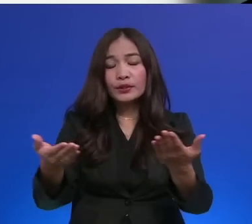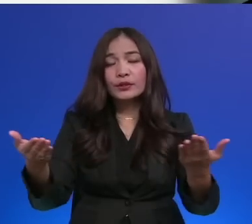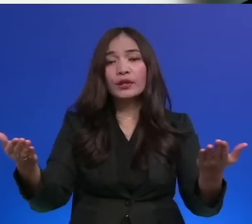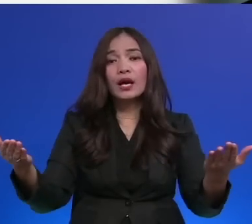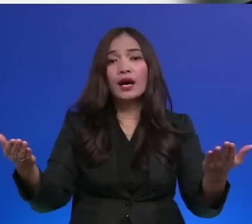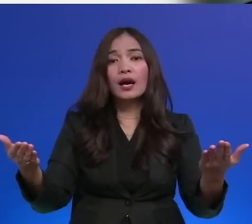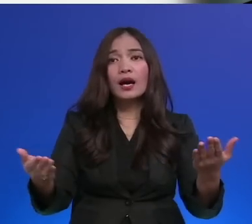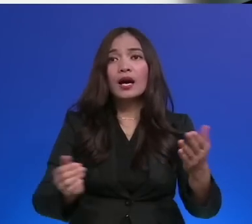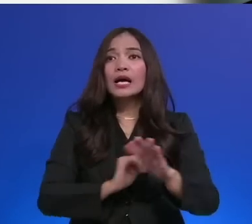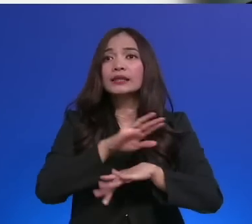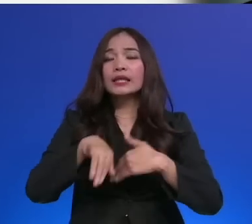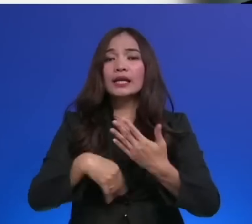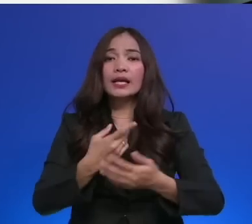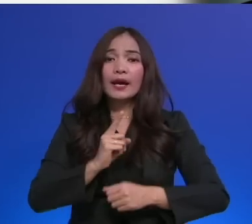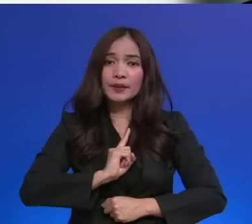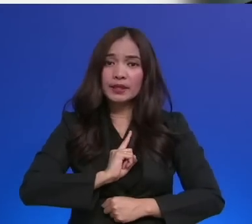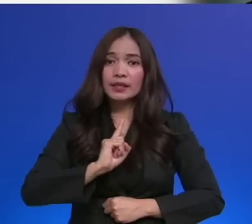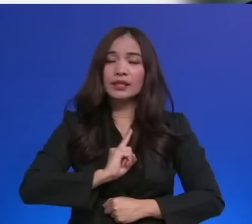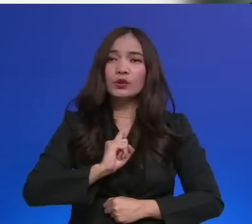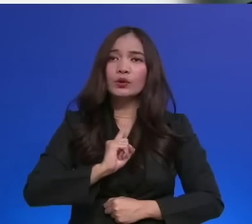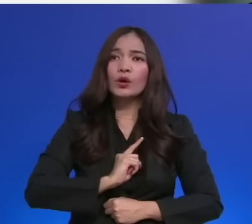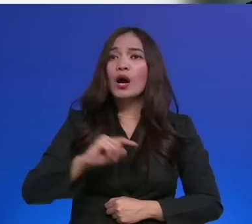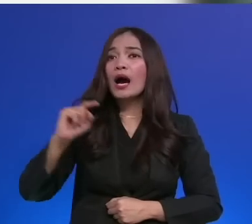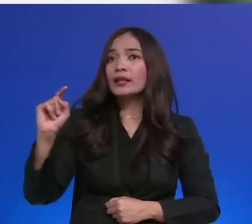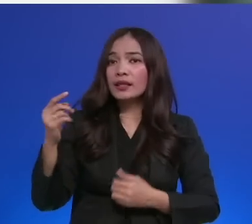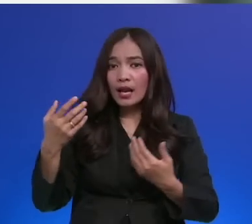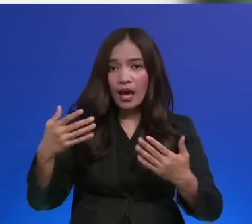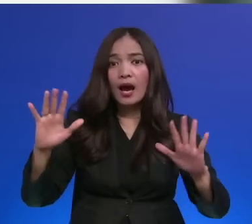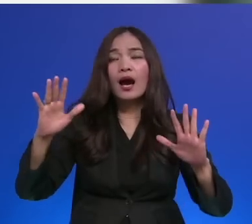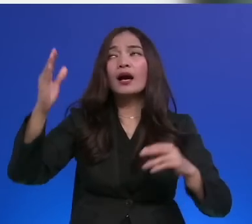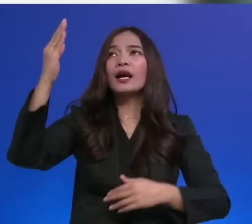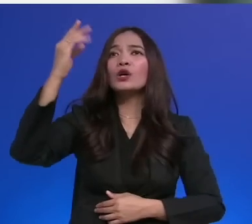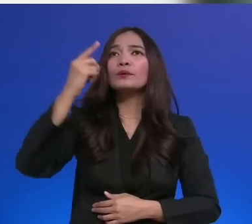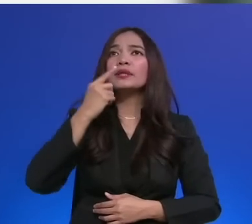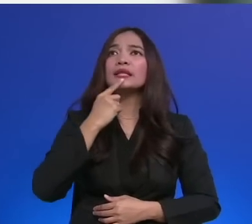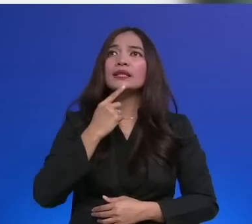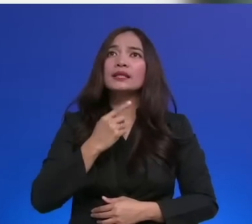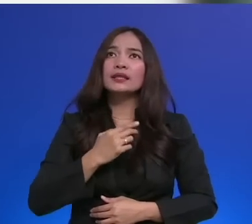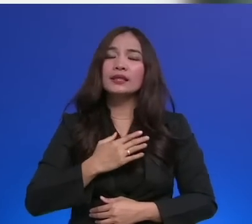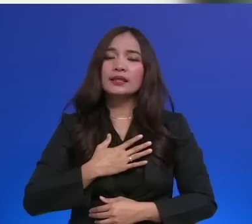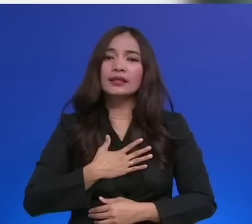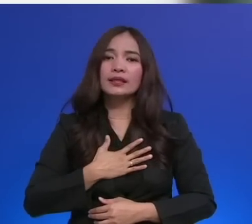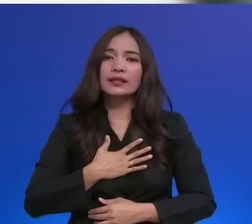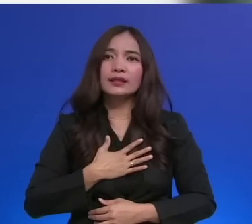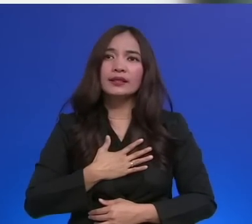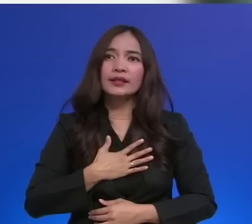apapun juga, segenap diriku telah Kau miliki.